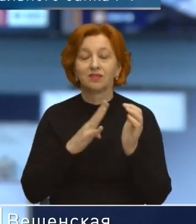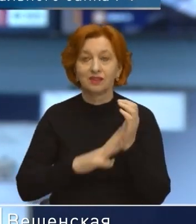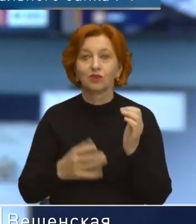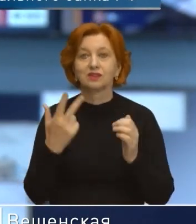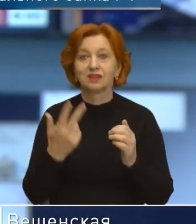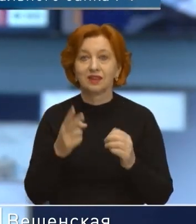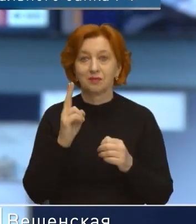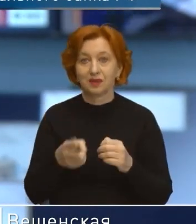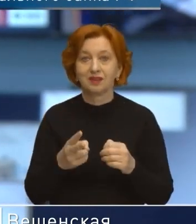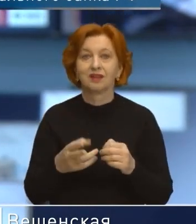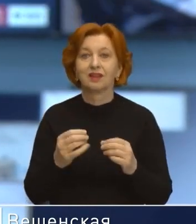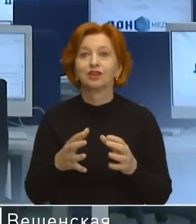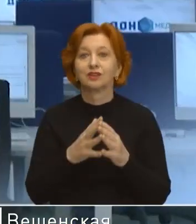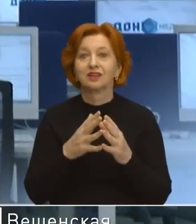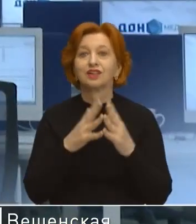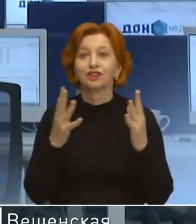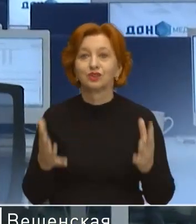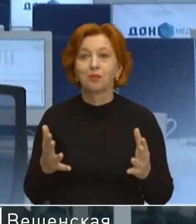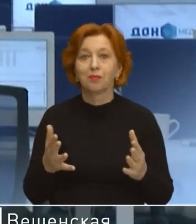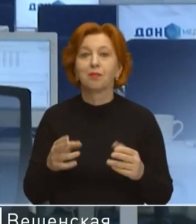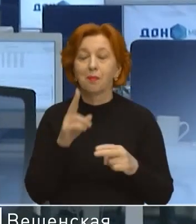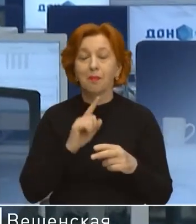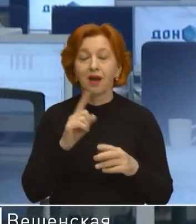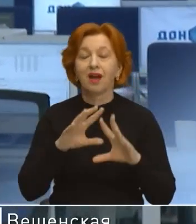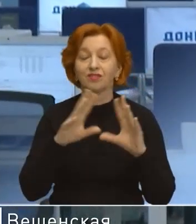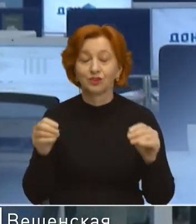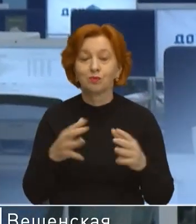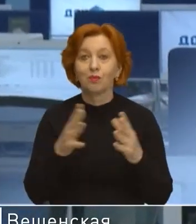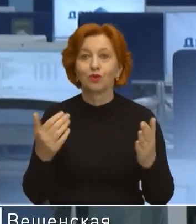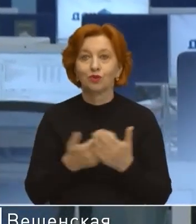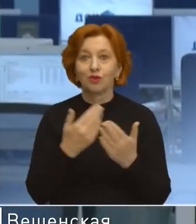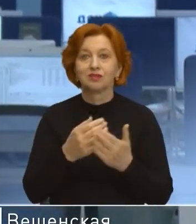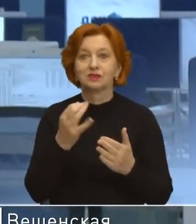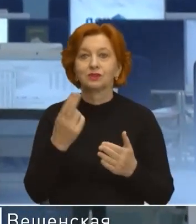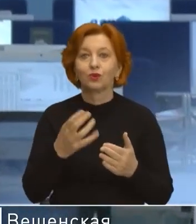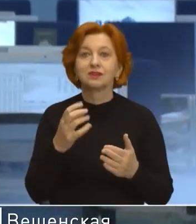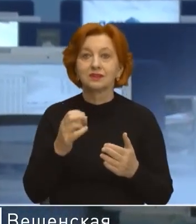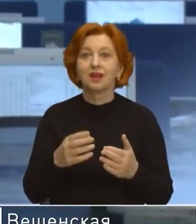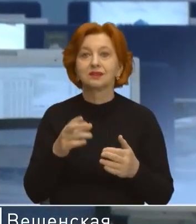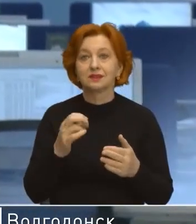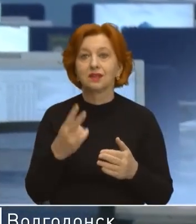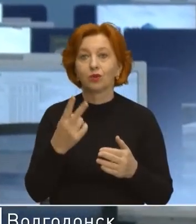рубля 93 копейки. На этом пока все. Еще больше новостей в наших социальных